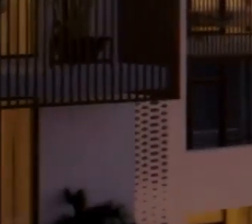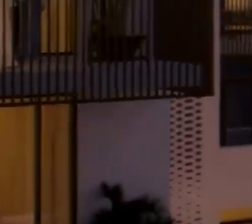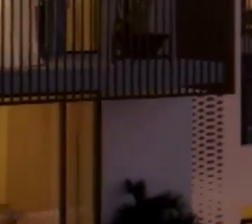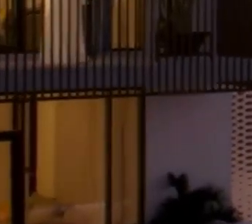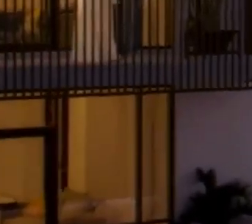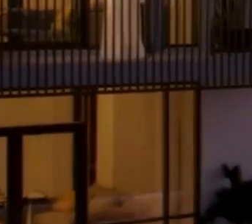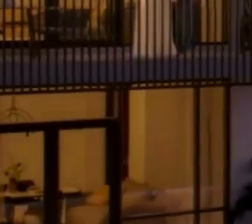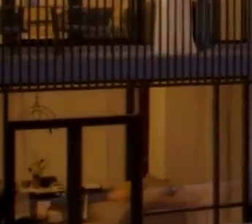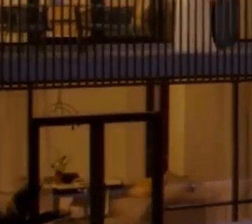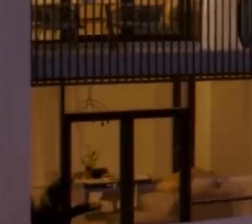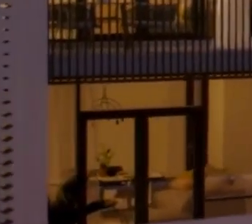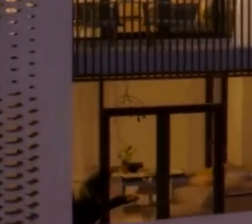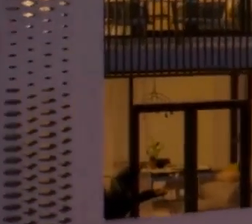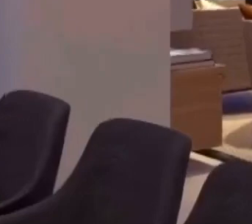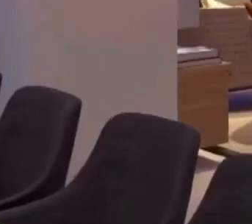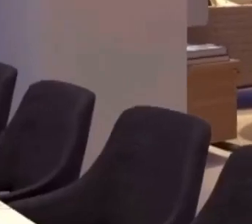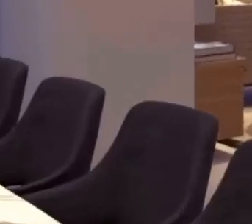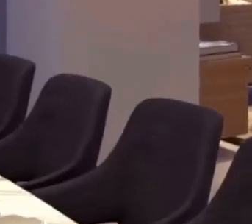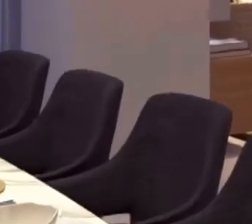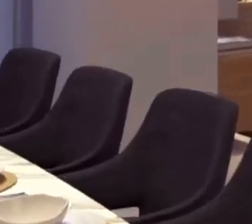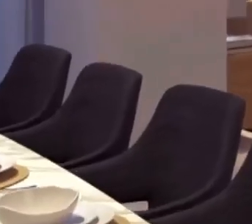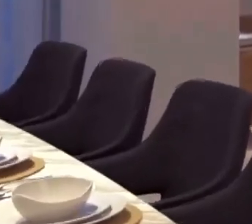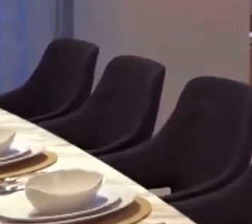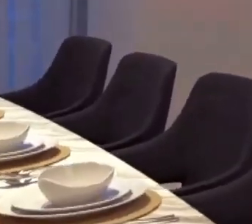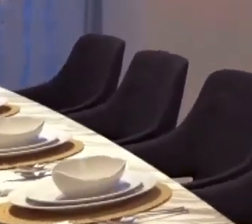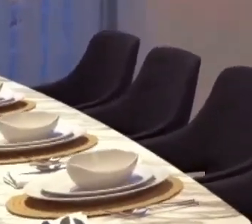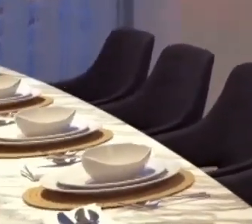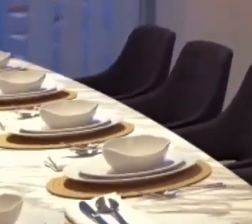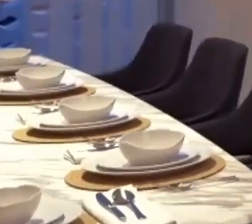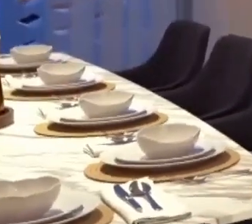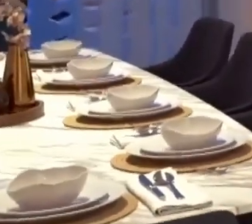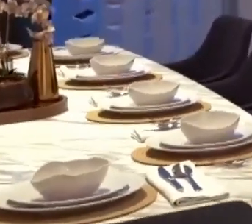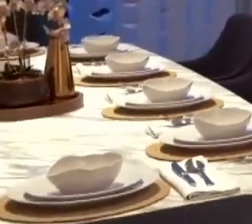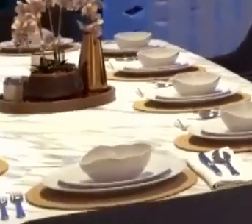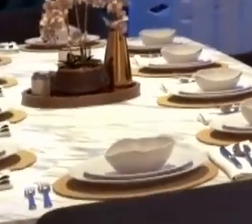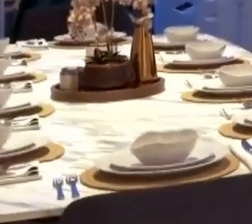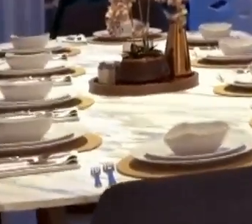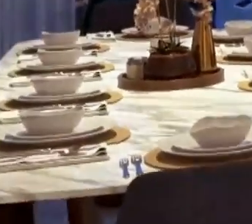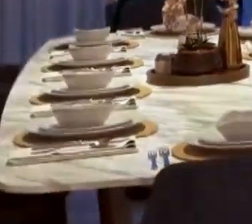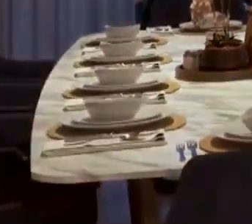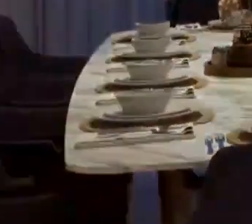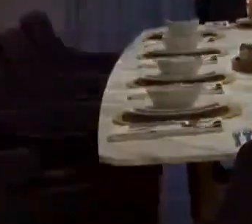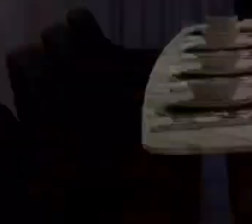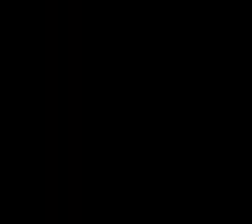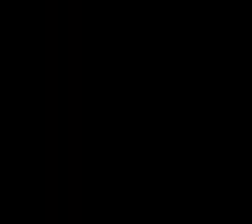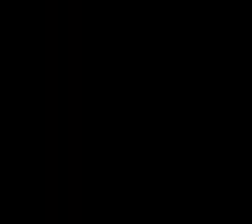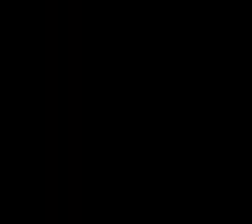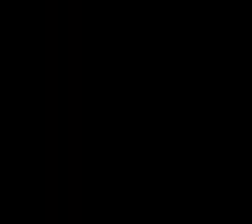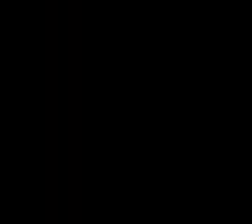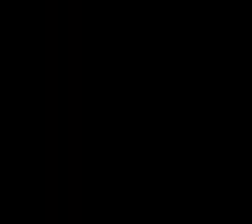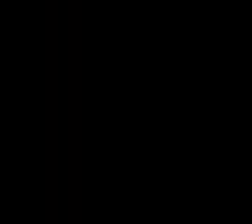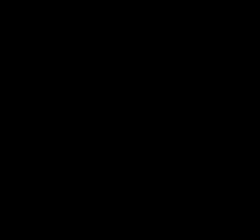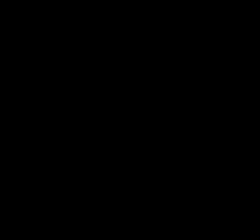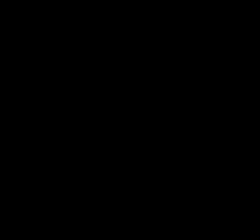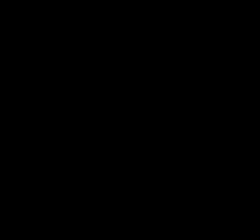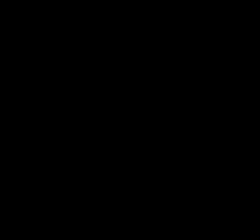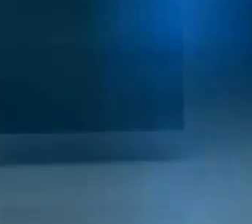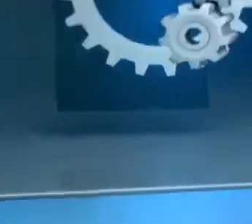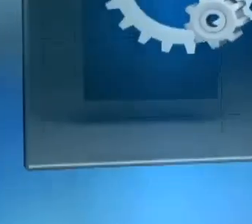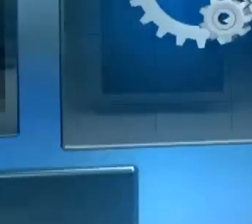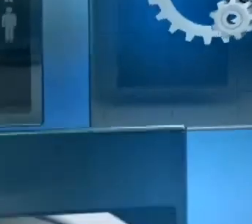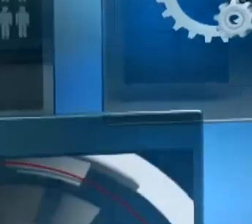لأن البيت هو مصدر الراحة والرفاهية بحياتي، اخترت ريزيدنس ماندرين أورينتال.